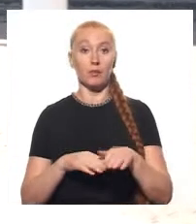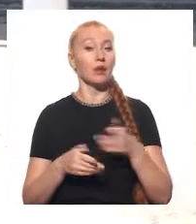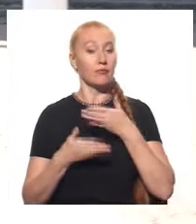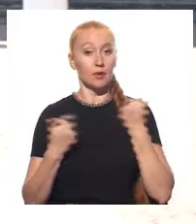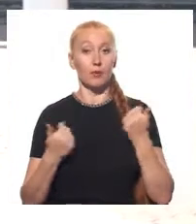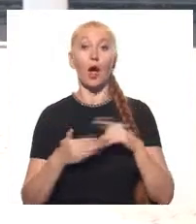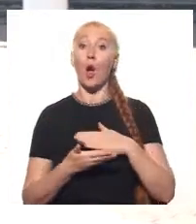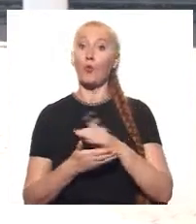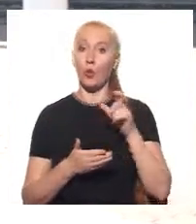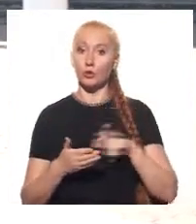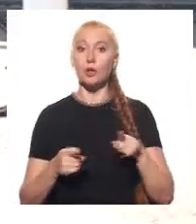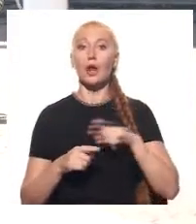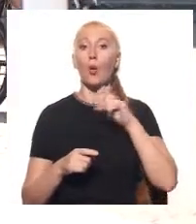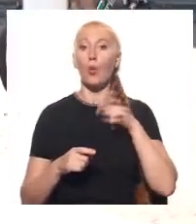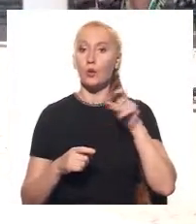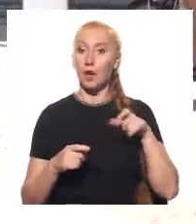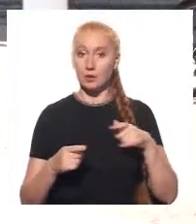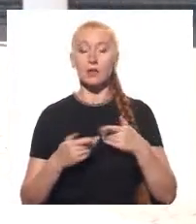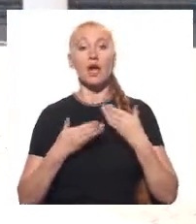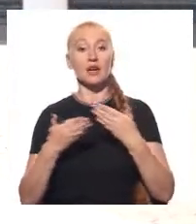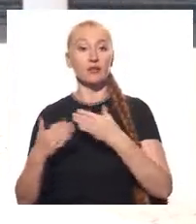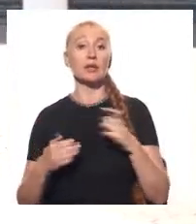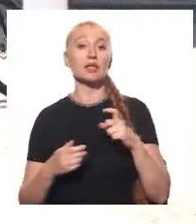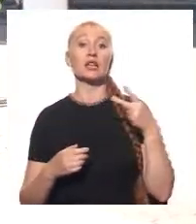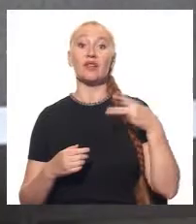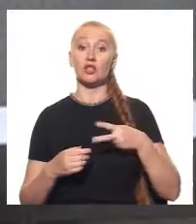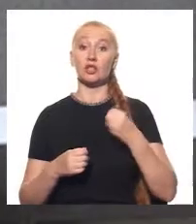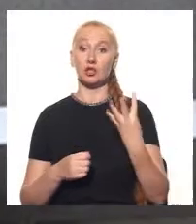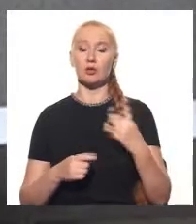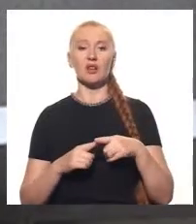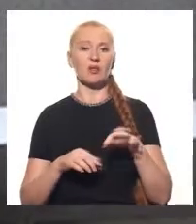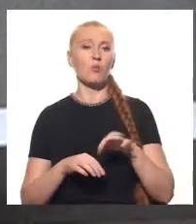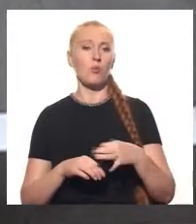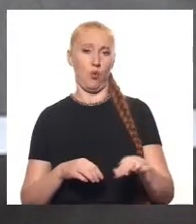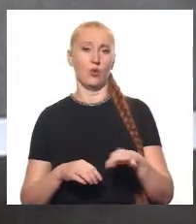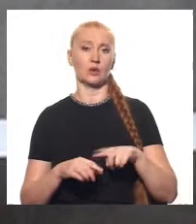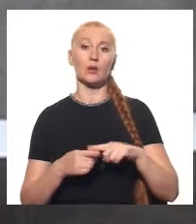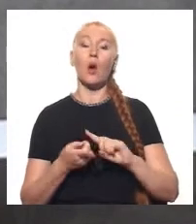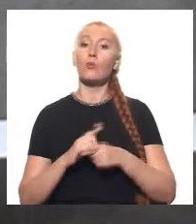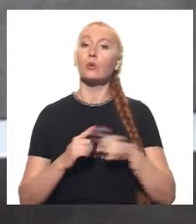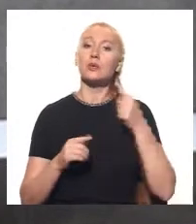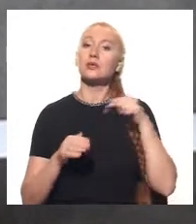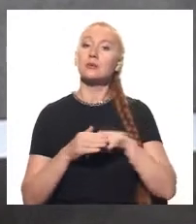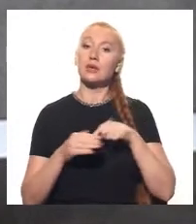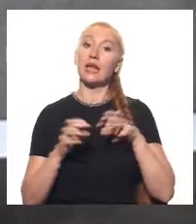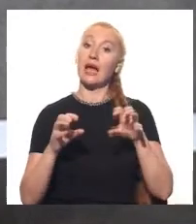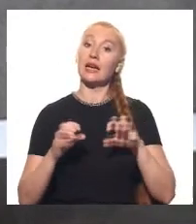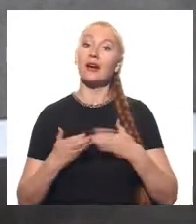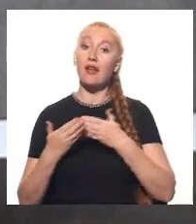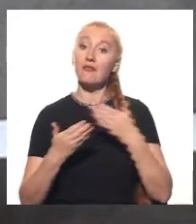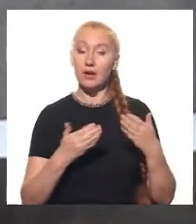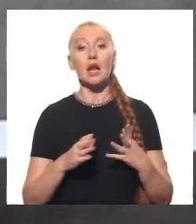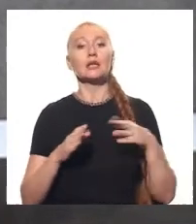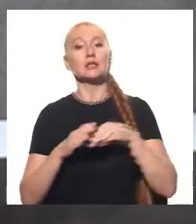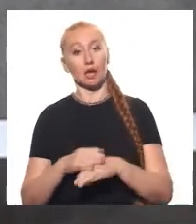реалізації немає. Політолог додає, що для українців питання референдумів з 2014 року стало болісним, тому не варто підмінювати поняття референдуму